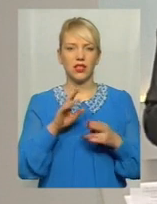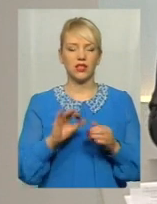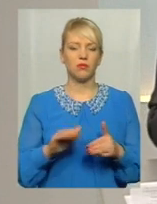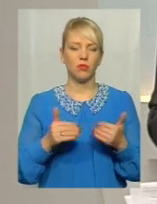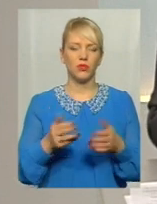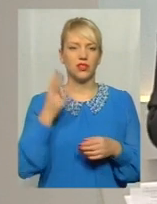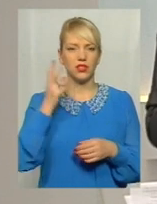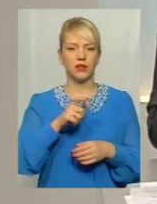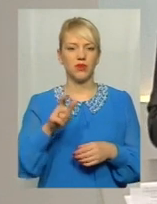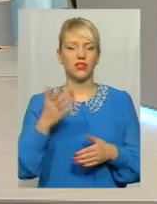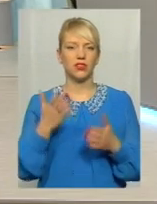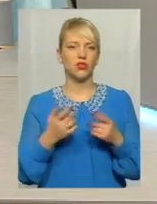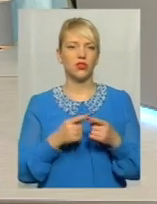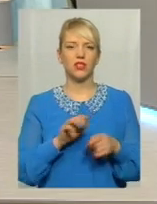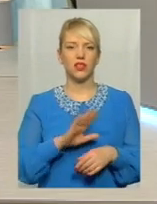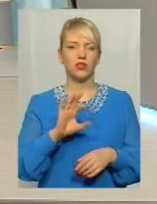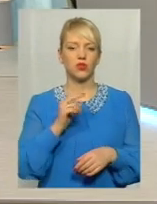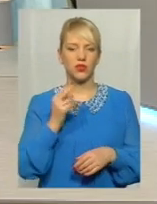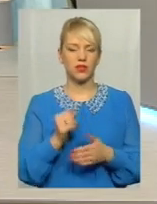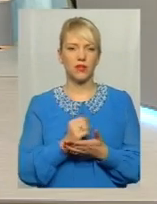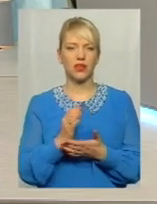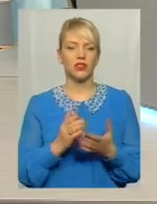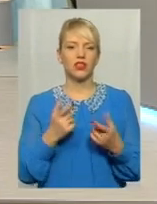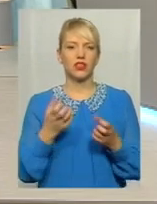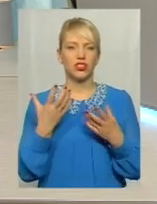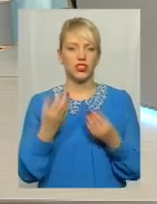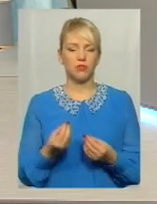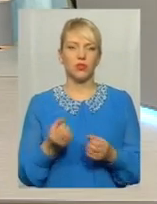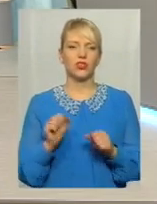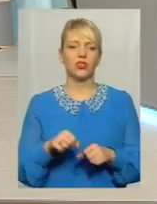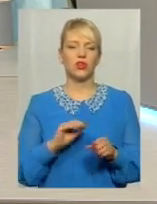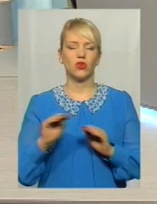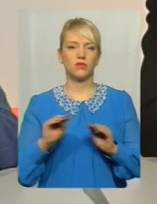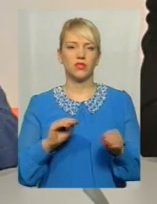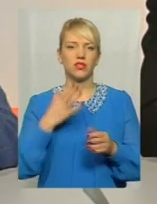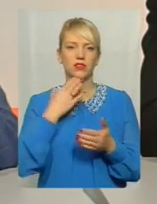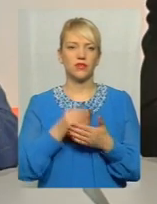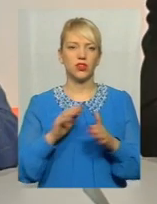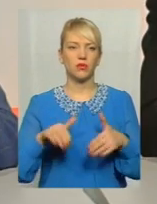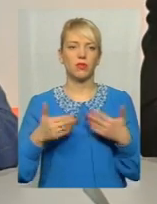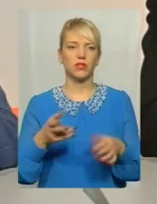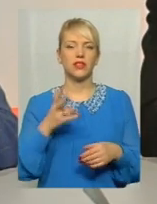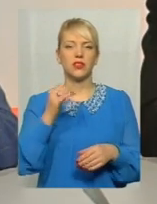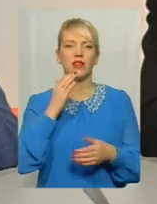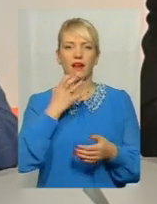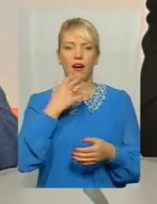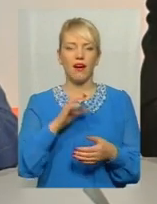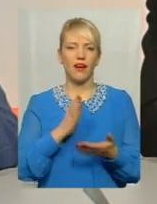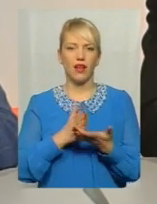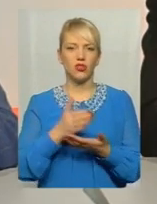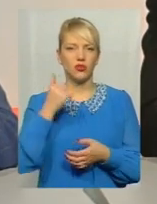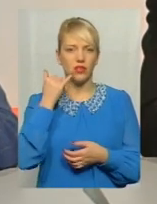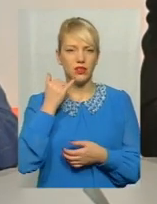Якщо це не соцмережі, де ще можна розмістити свої пропозиції? На гарячу лінію управління